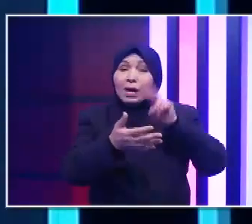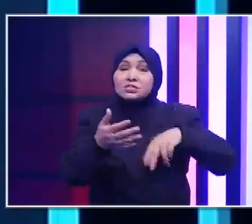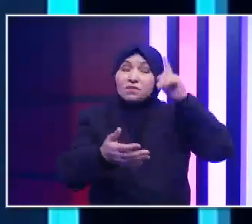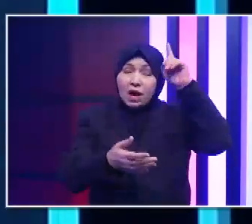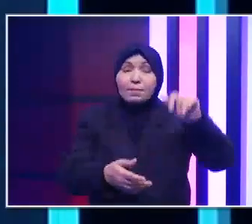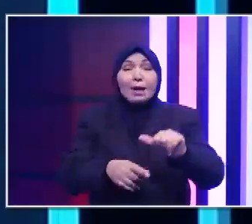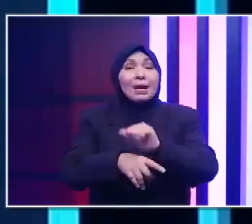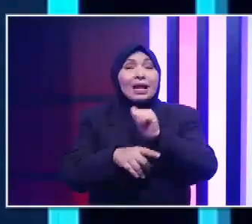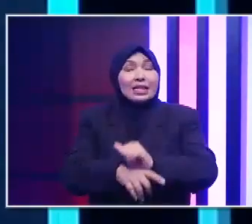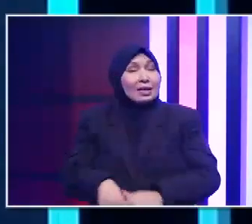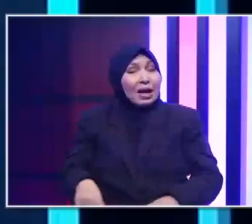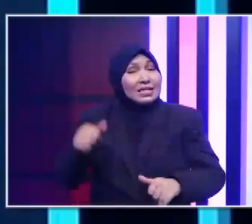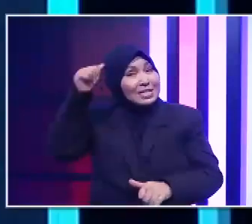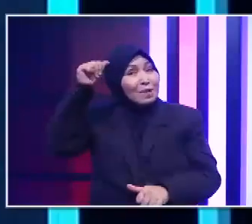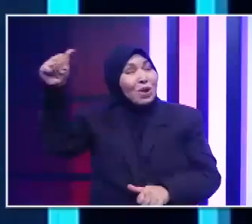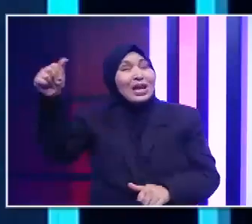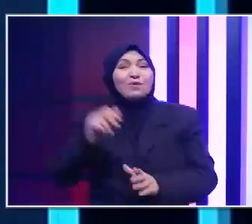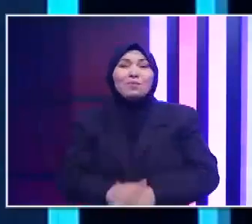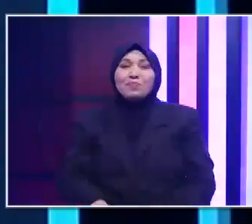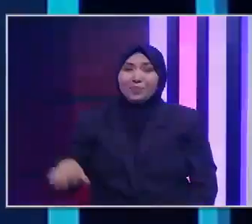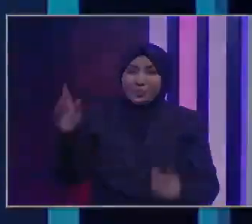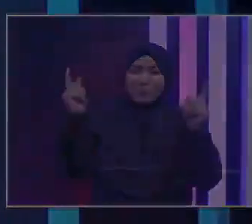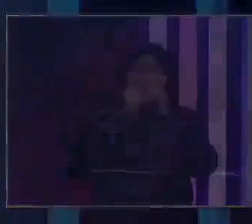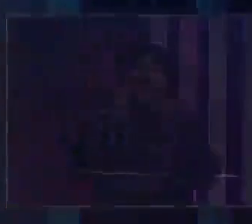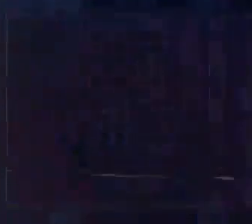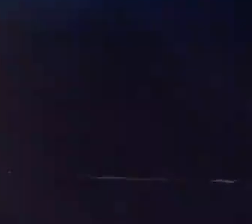faham Assalamualaikum Bu